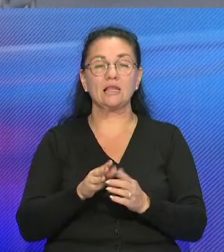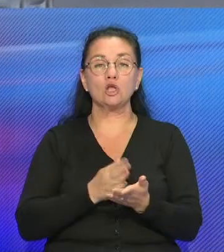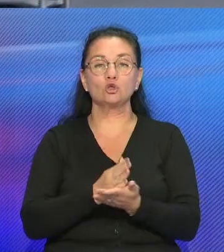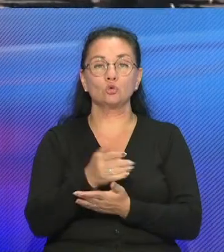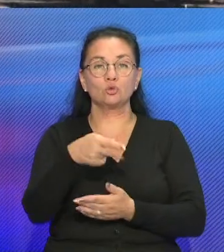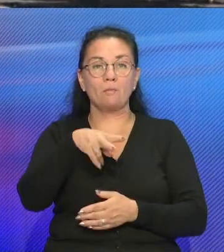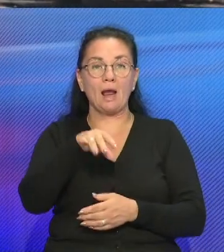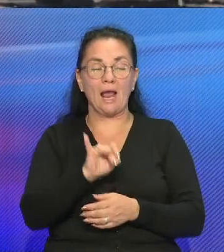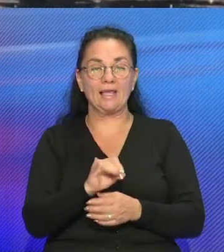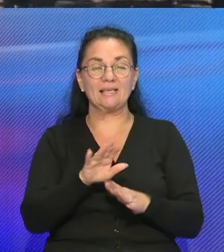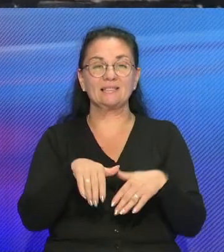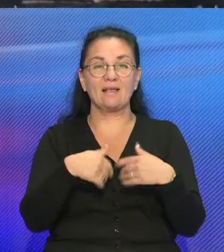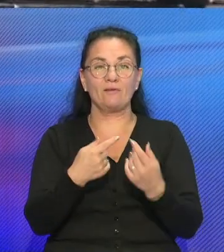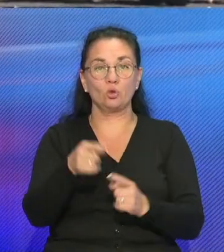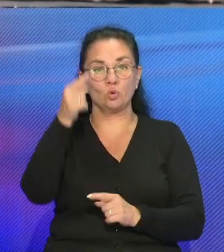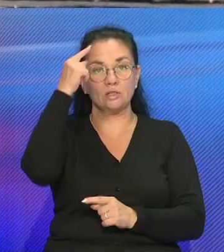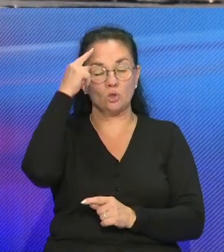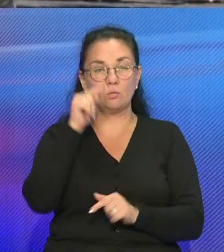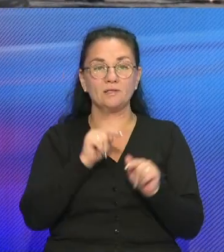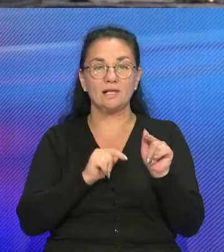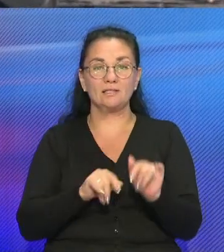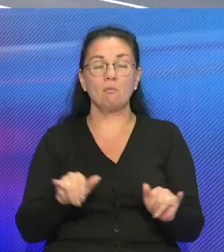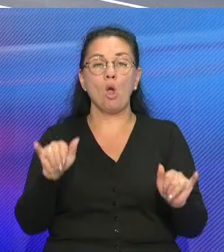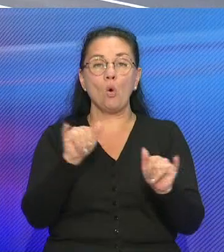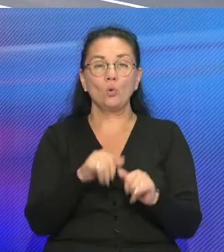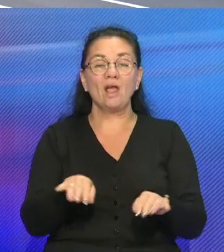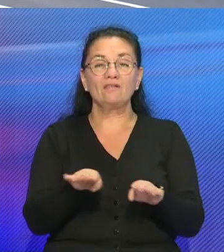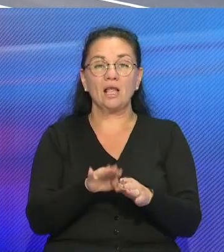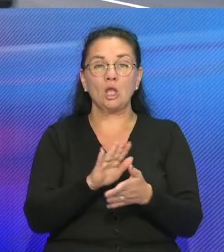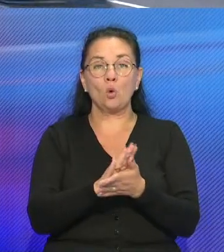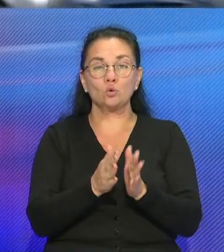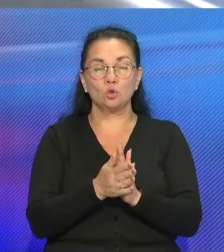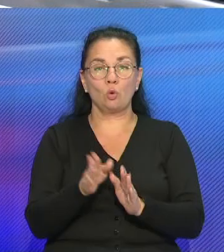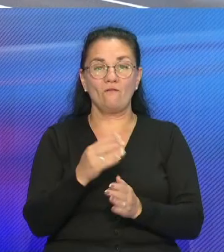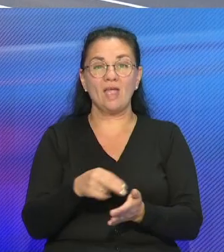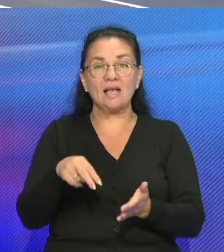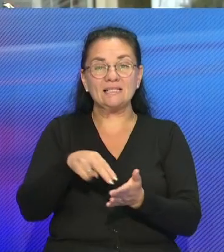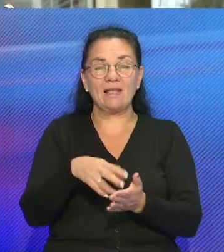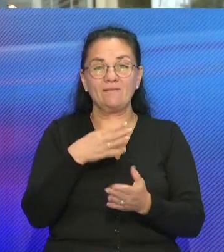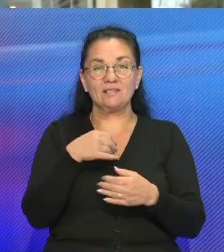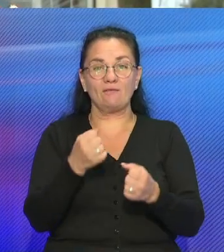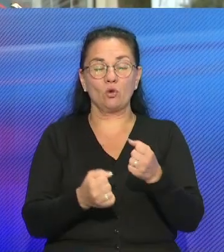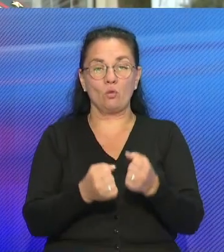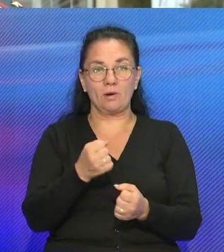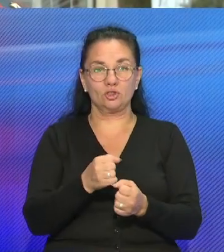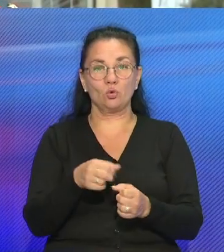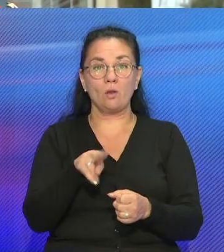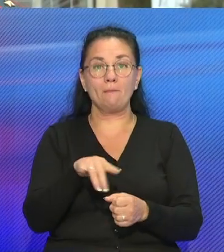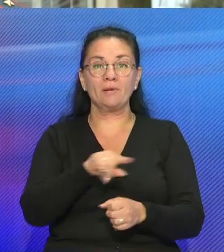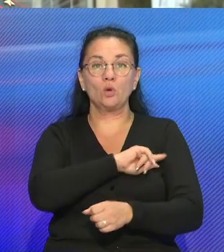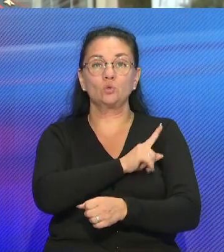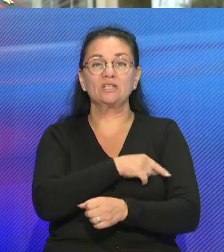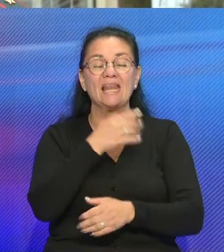рекомендуют автовладальникам задуматься об тым, куды при таких умовах надворья ставить свою машину. При усилении ветра